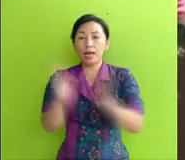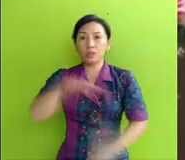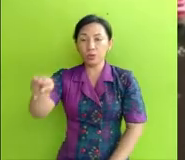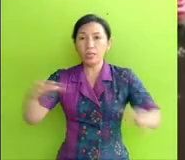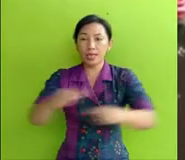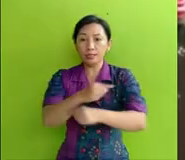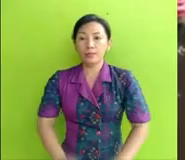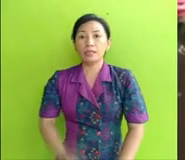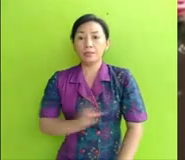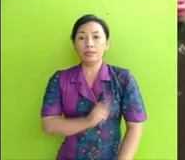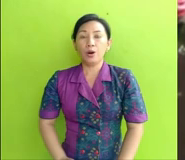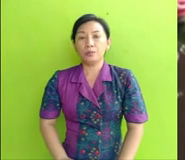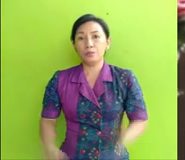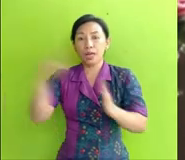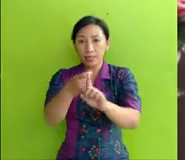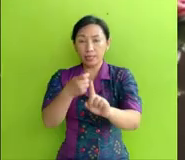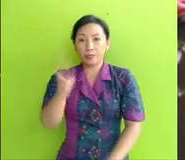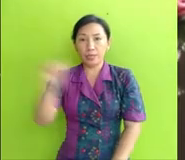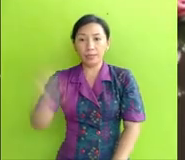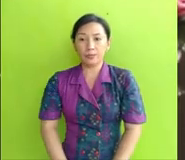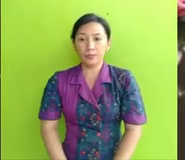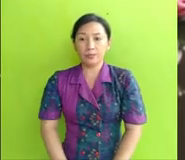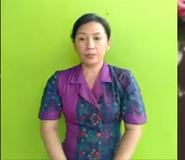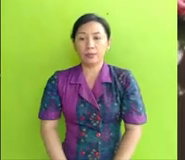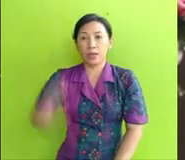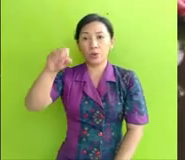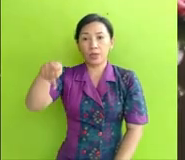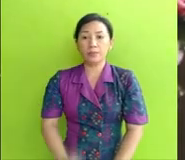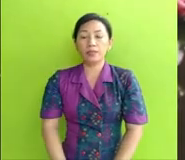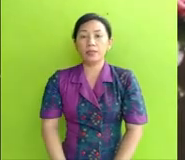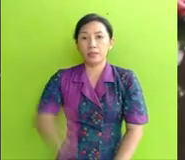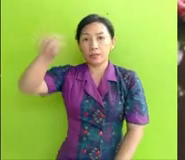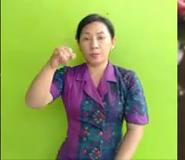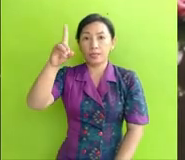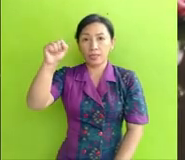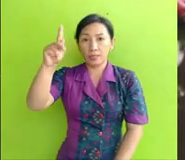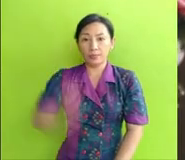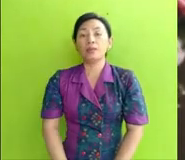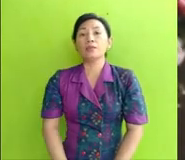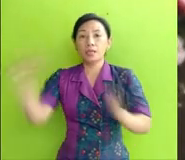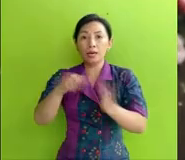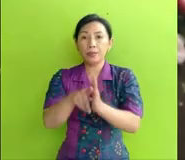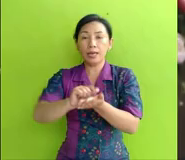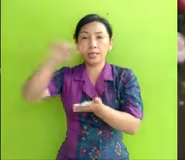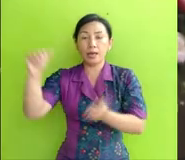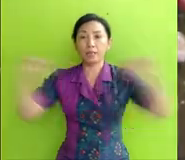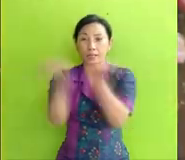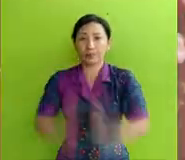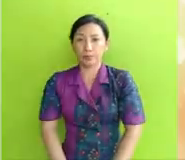pengawasan seluruh kegiatan kami, mulai dari penerapan SOP, jobdesk, hingga pelayanan kepada